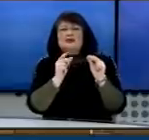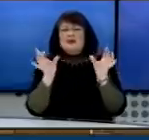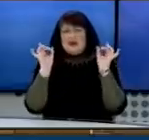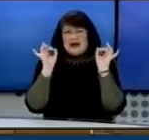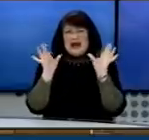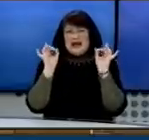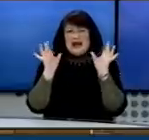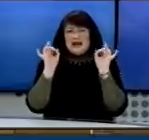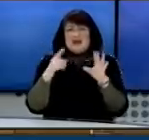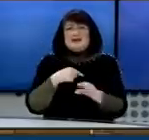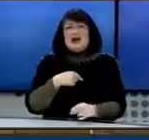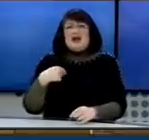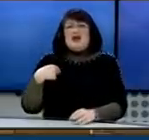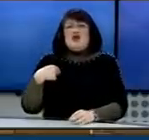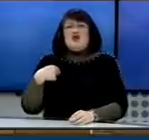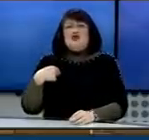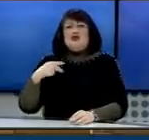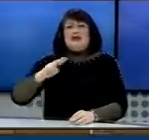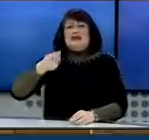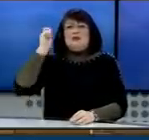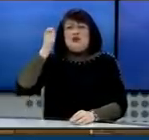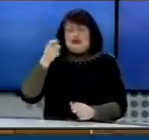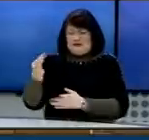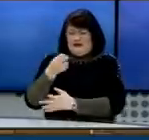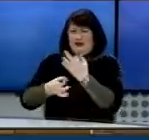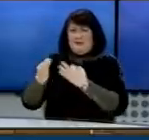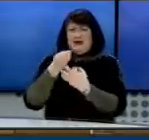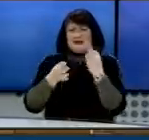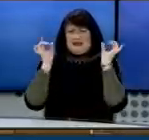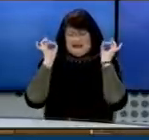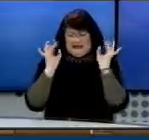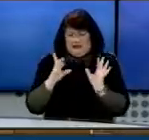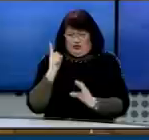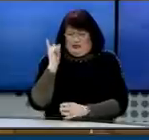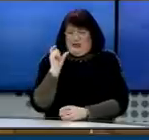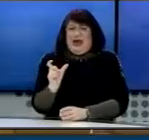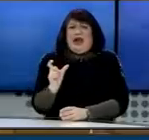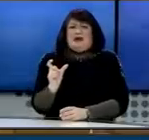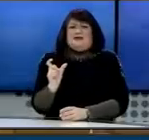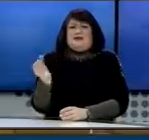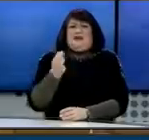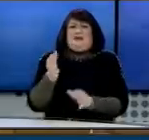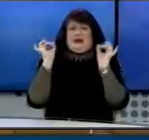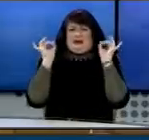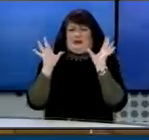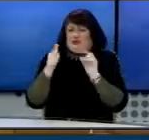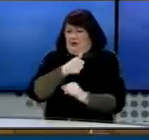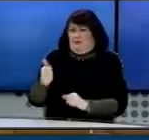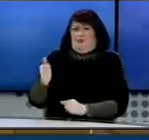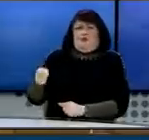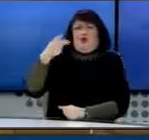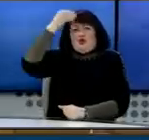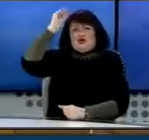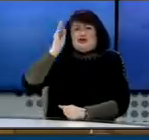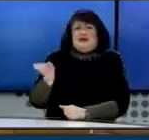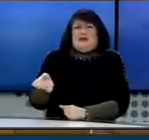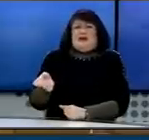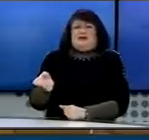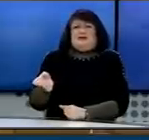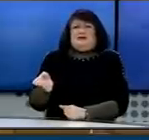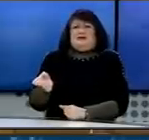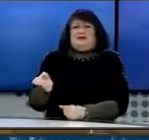κανένας άλλος αρχηγός της αντιπολίτευσης, ο οποίος πήρε το λόγο, δεν έκανε ούτε μία αναφορά σε αυτόν. Κανείς, μόνο εσείς, το 1/3 της ομιλίας